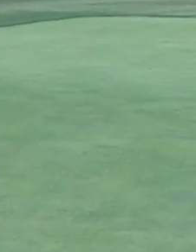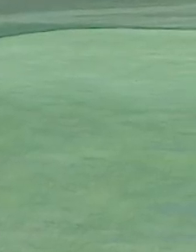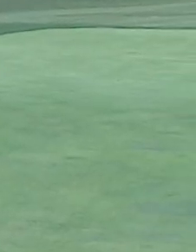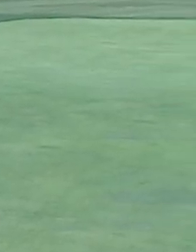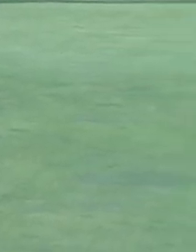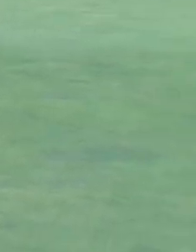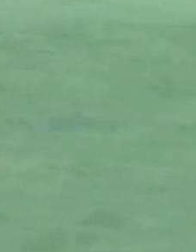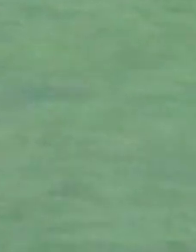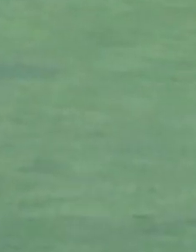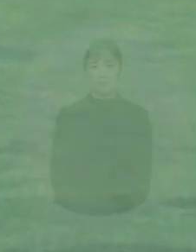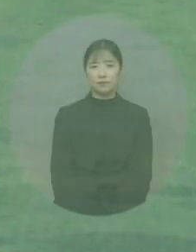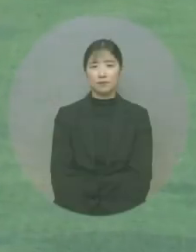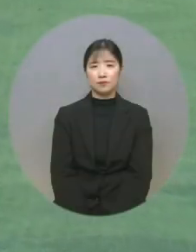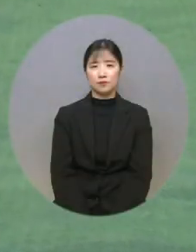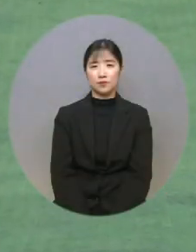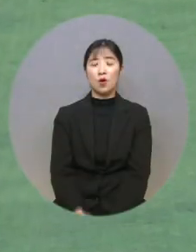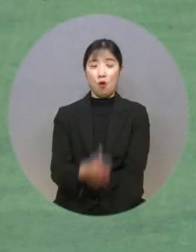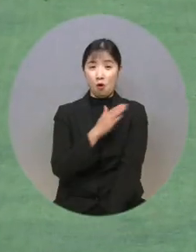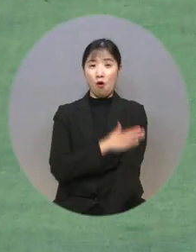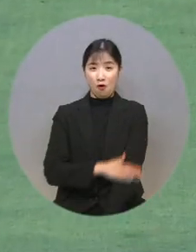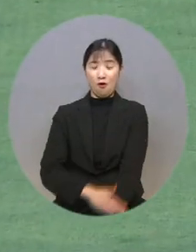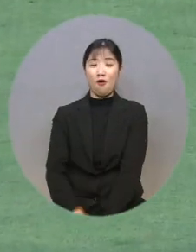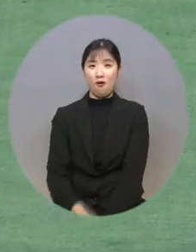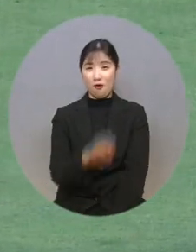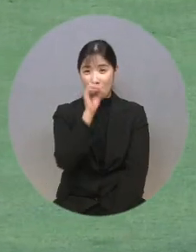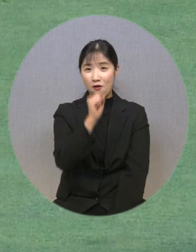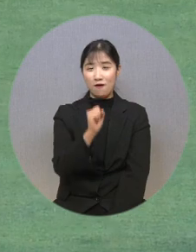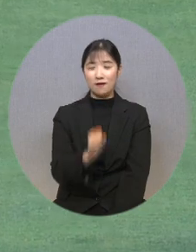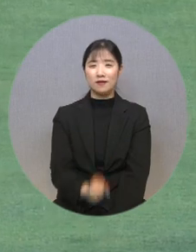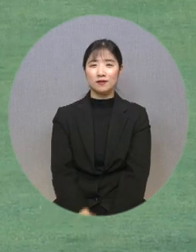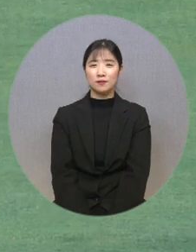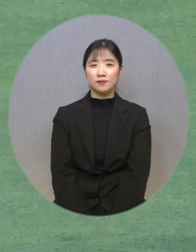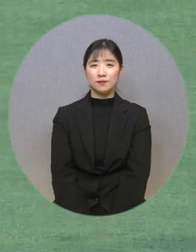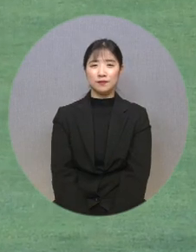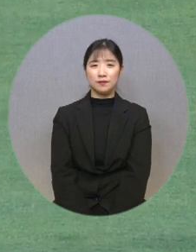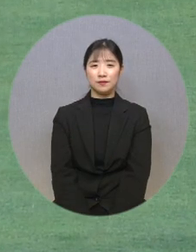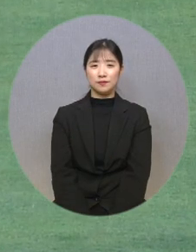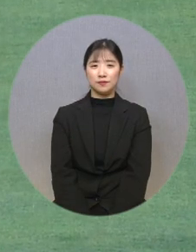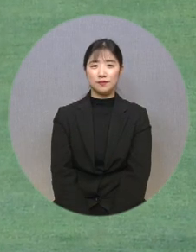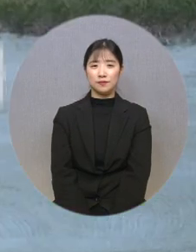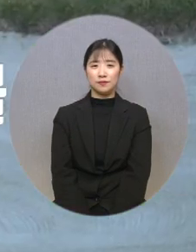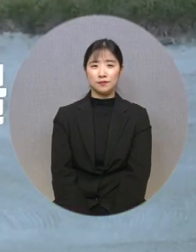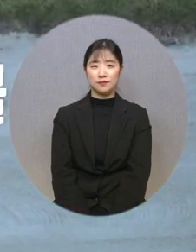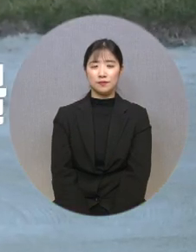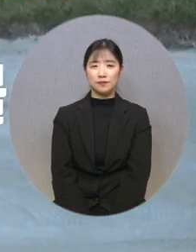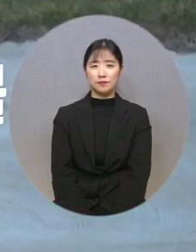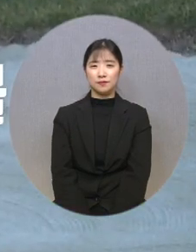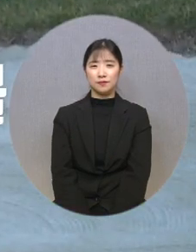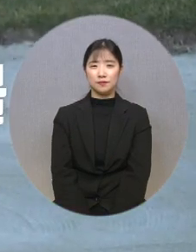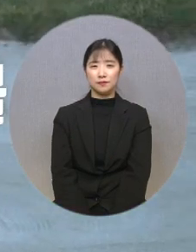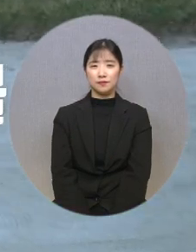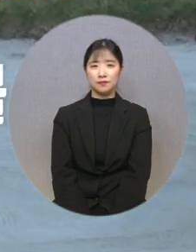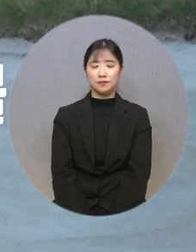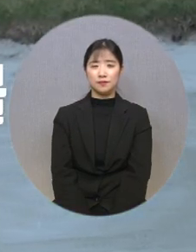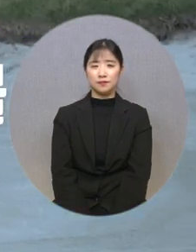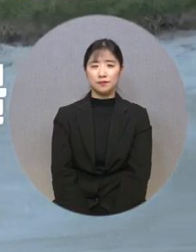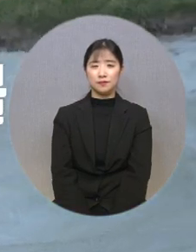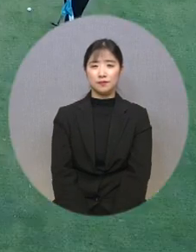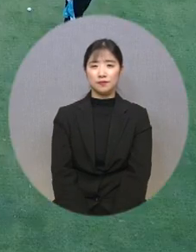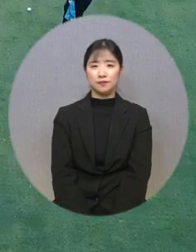자! 어, 나이스! 나이스. 어, 굿! 굿, 굿! 너무 땡겼죠?